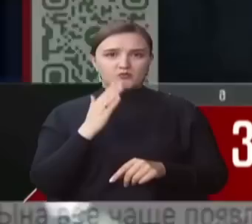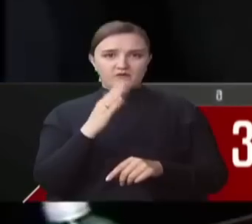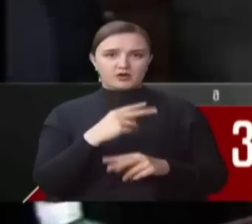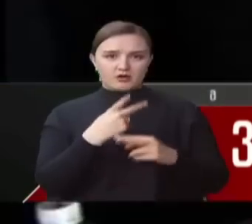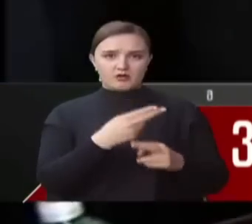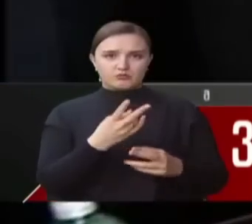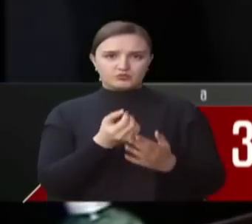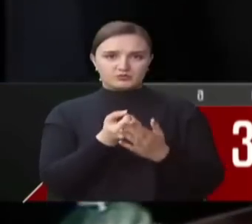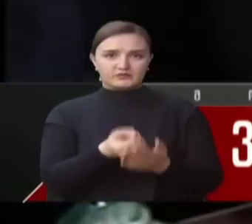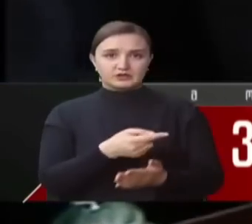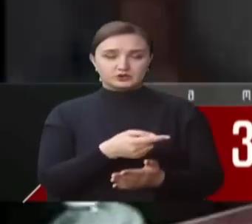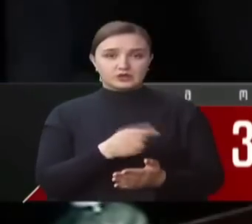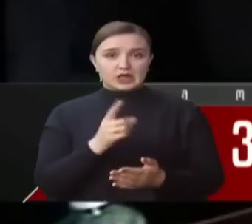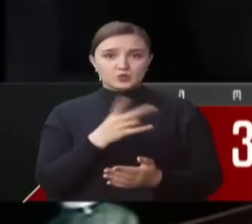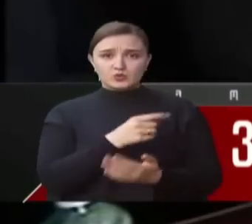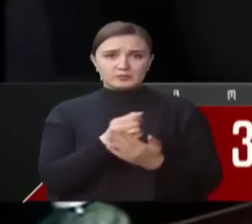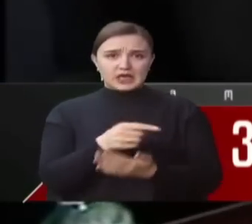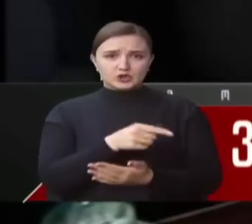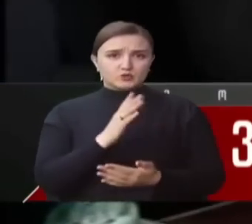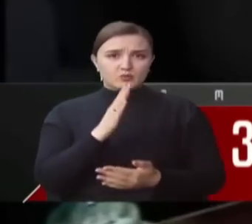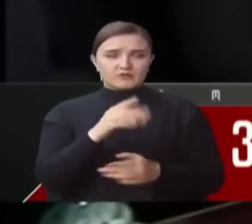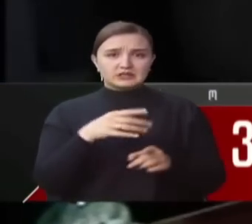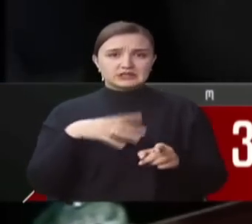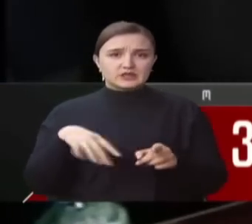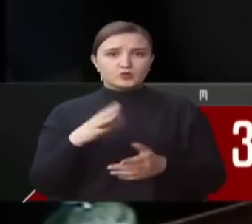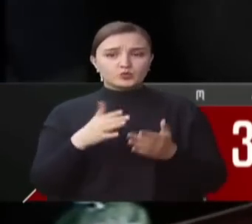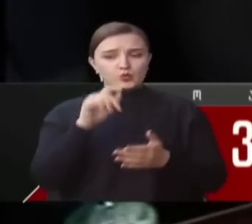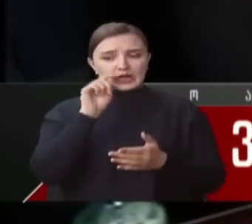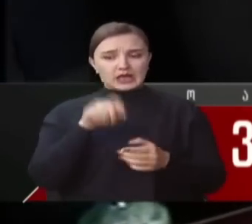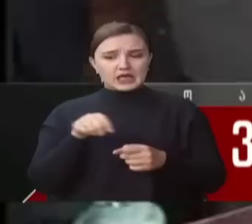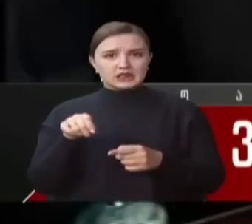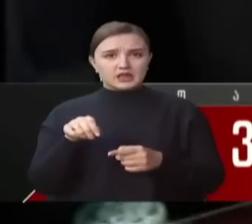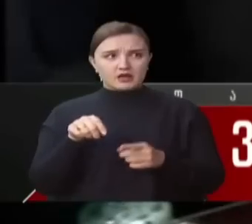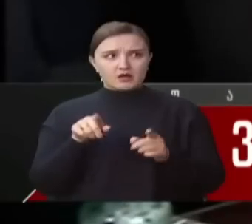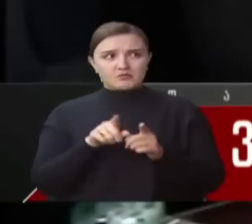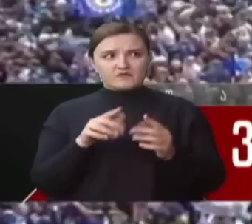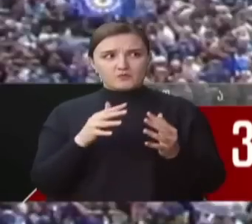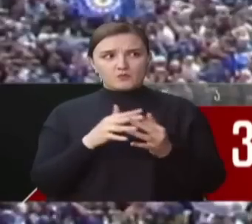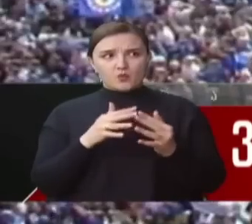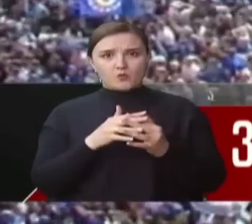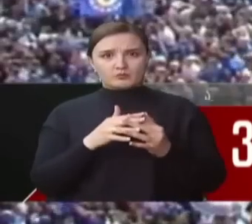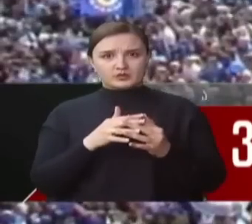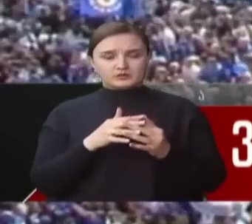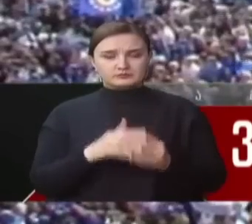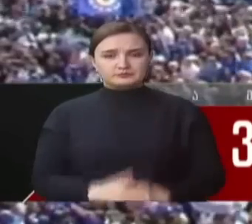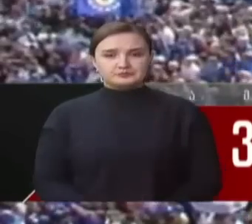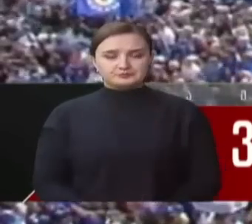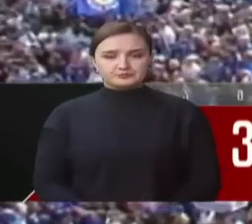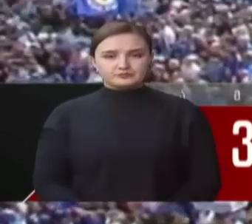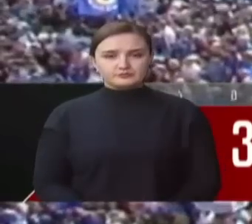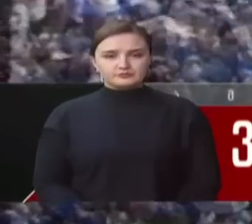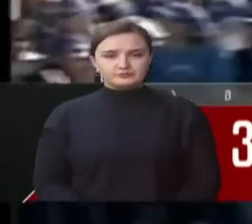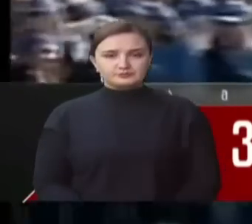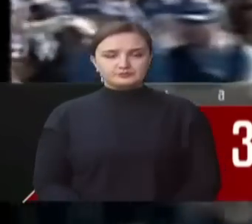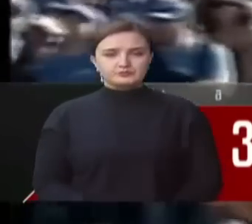amas. Ერთი არას უნდა მიაღწიოს მომავალში საქართველომ თუ უკრაინის მაგალითზე თავისუფლება უმსუდრის. Და მეორე თუნდაც არაპირდაპირ და